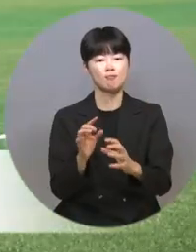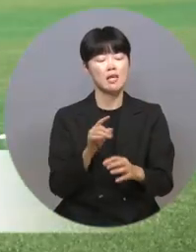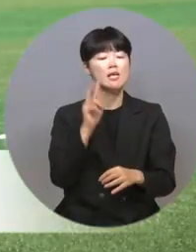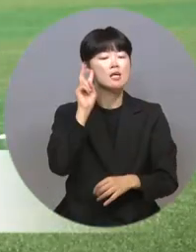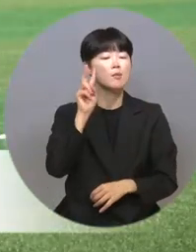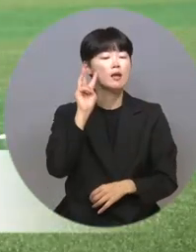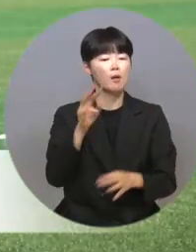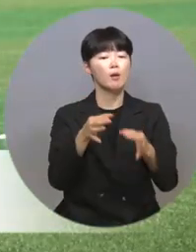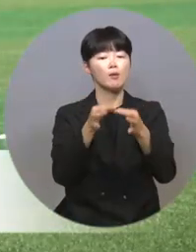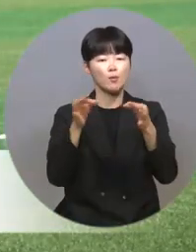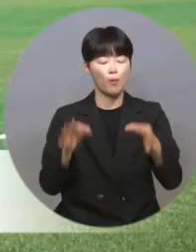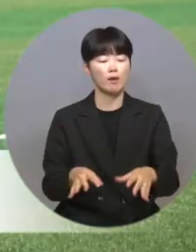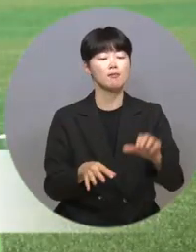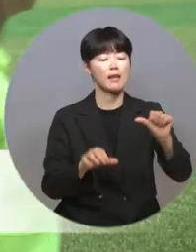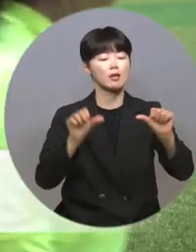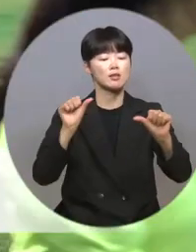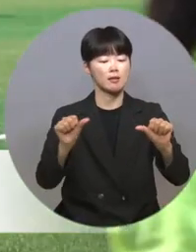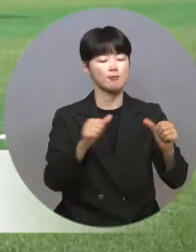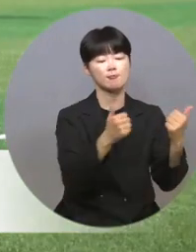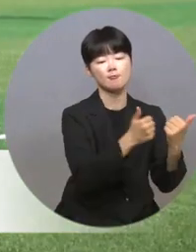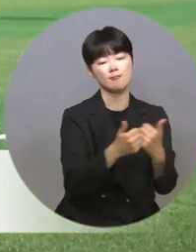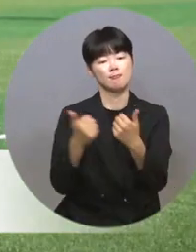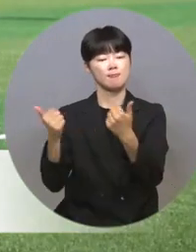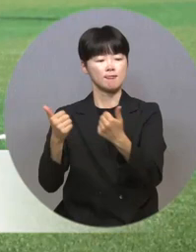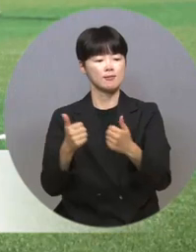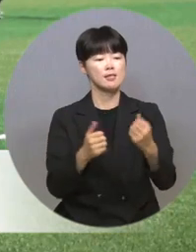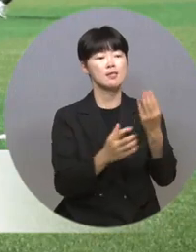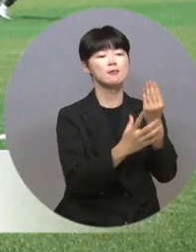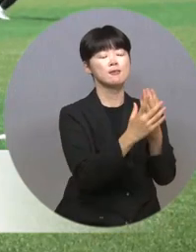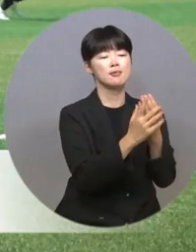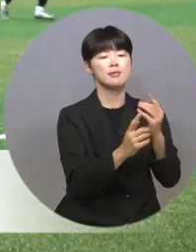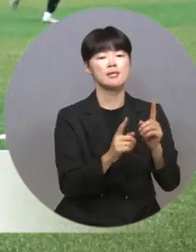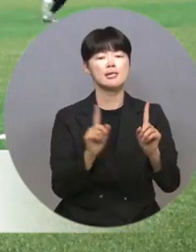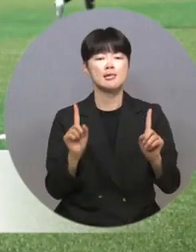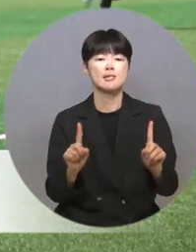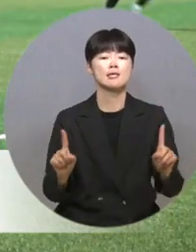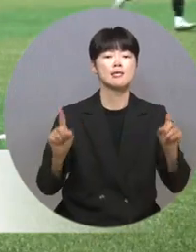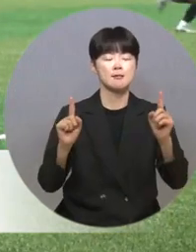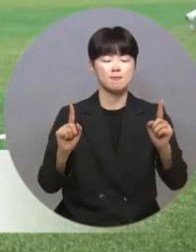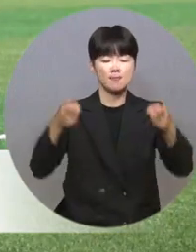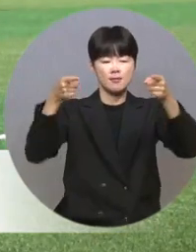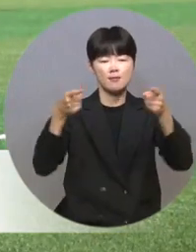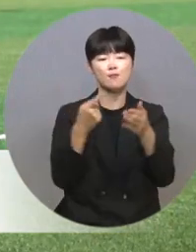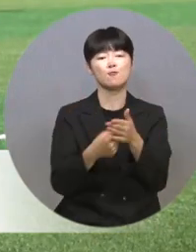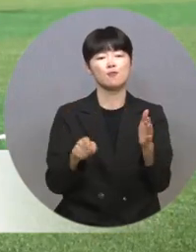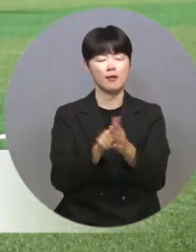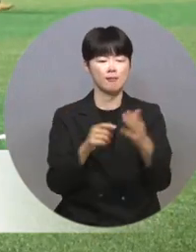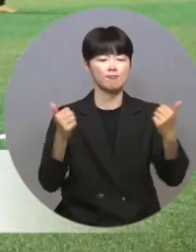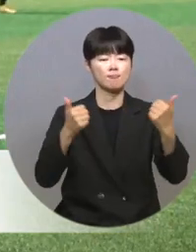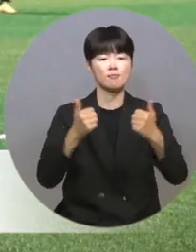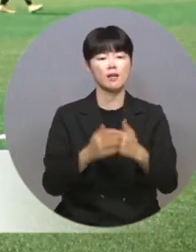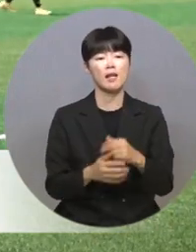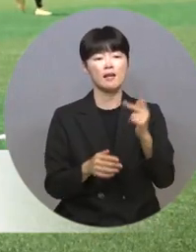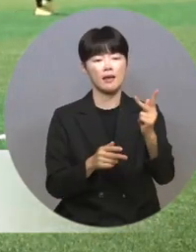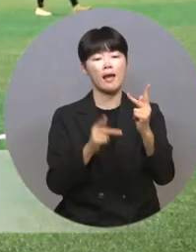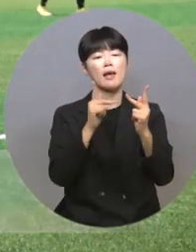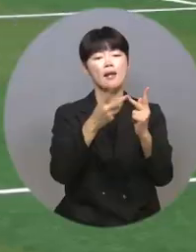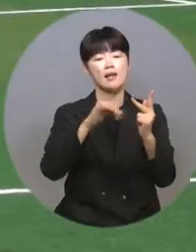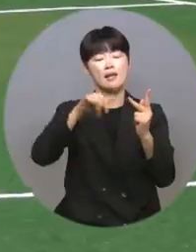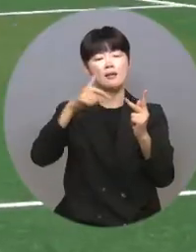K리그 구단의 호응에 힘입어서 이렇게 또 팀 수가 증가하게 된 것